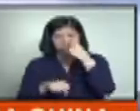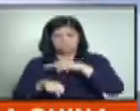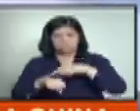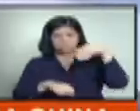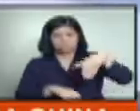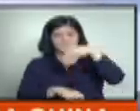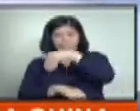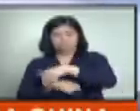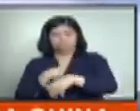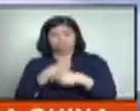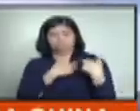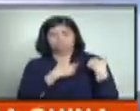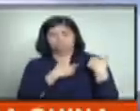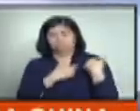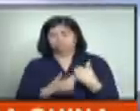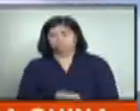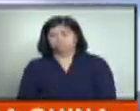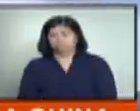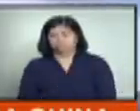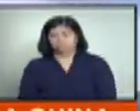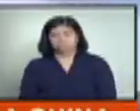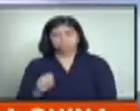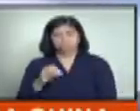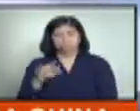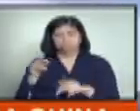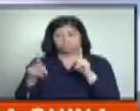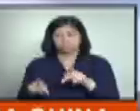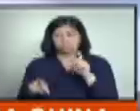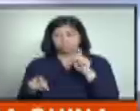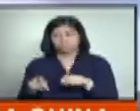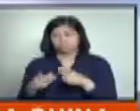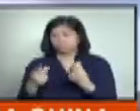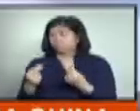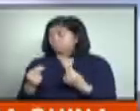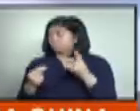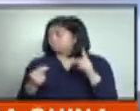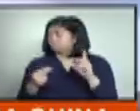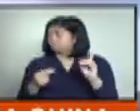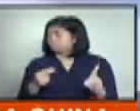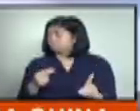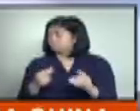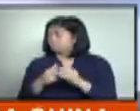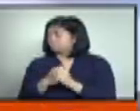ako. Okay. So, ang tao na dapat gagawa doon sa baba,